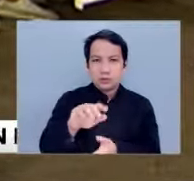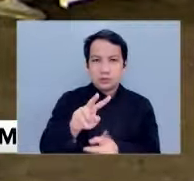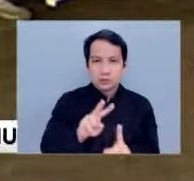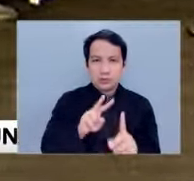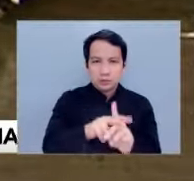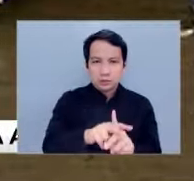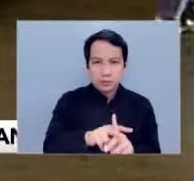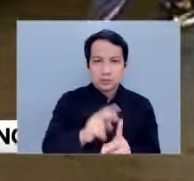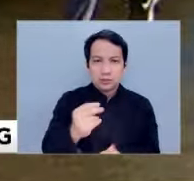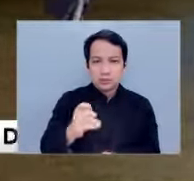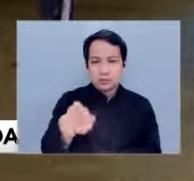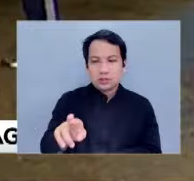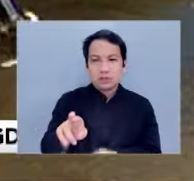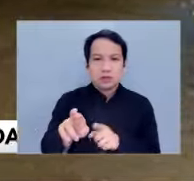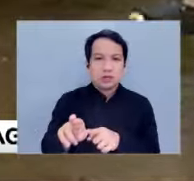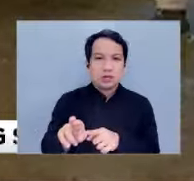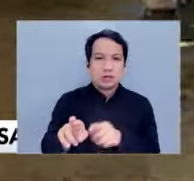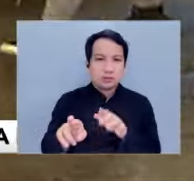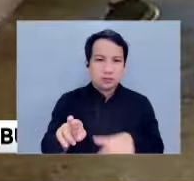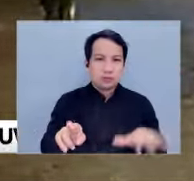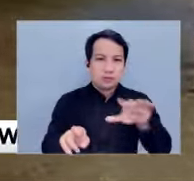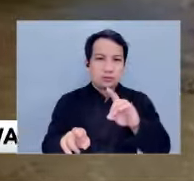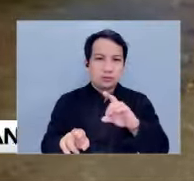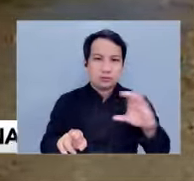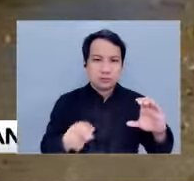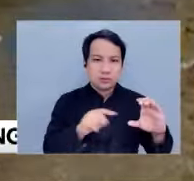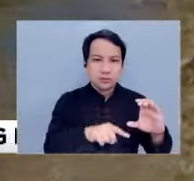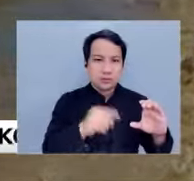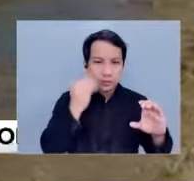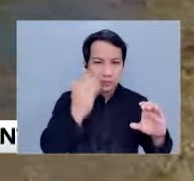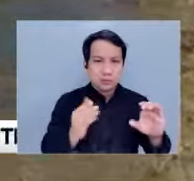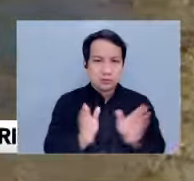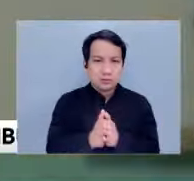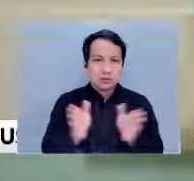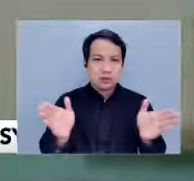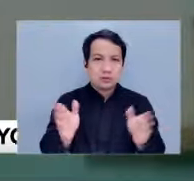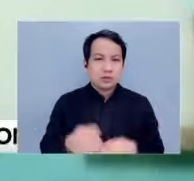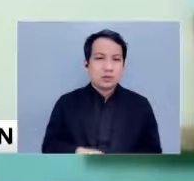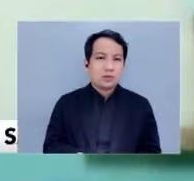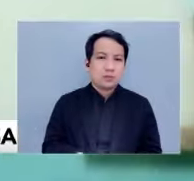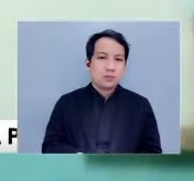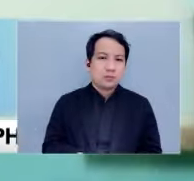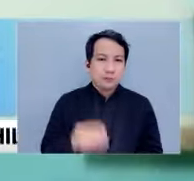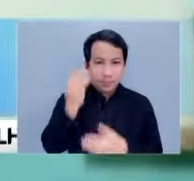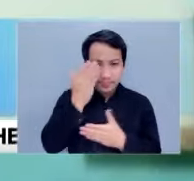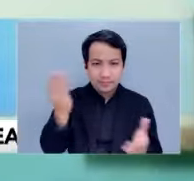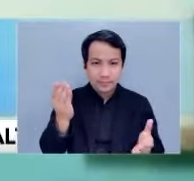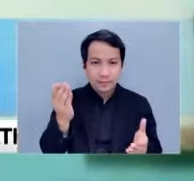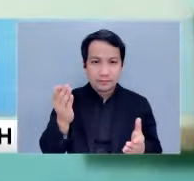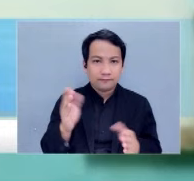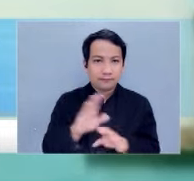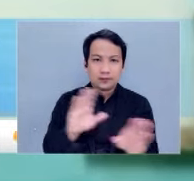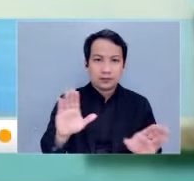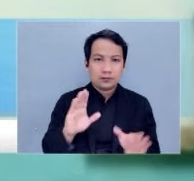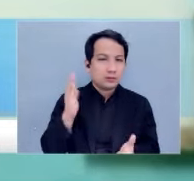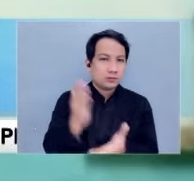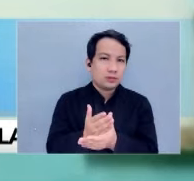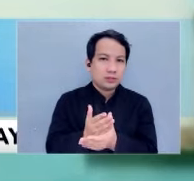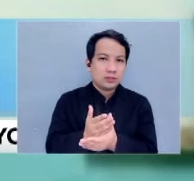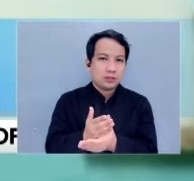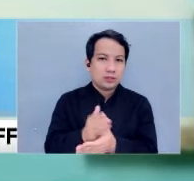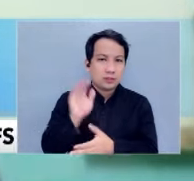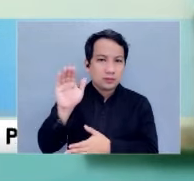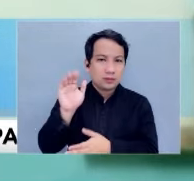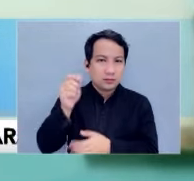NCR pa lang, habang 100,000 naman nationwide. Nililinaw po natin, hindi po ito transport strike. Wala po kaming panawagan na